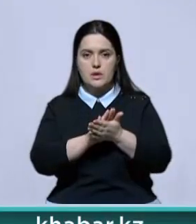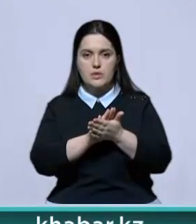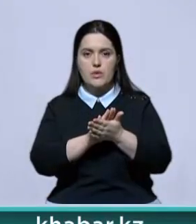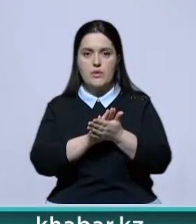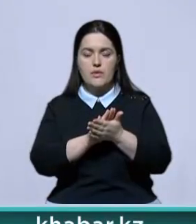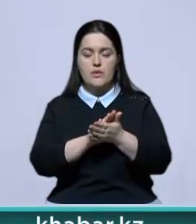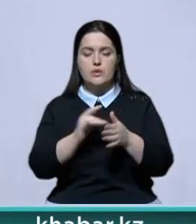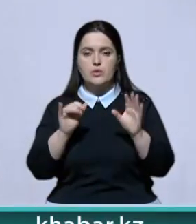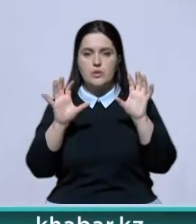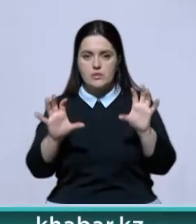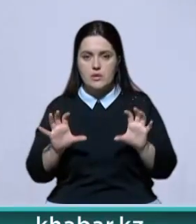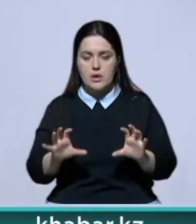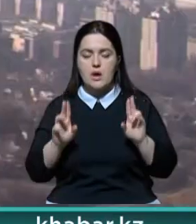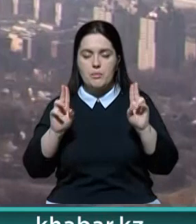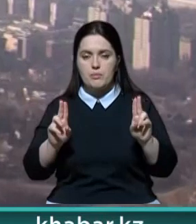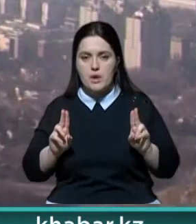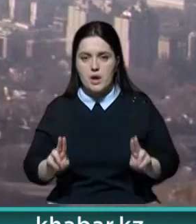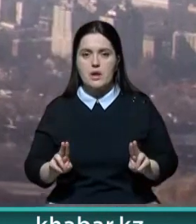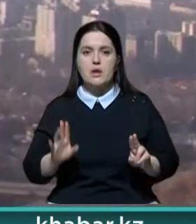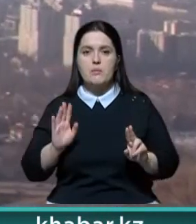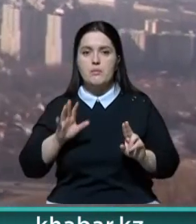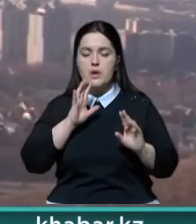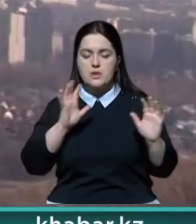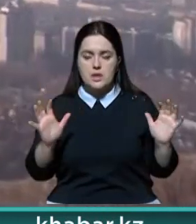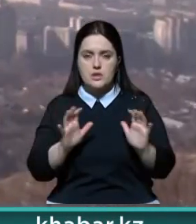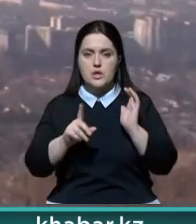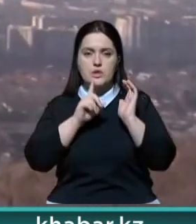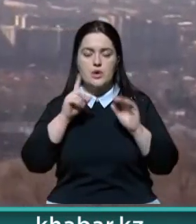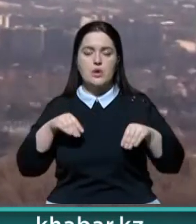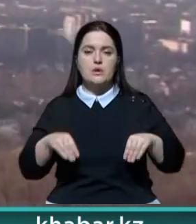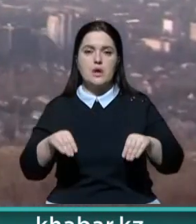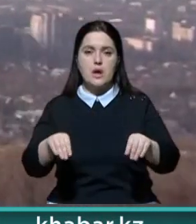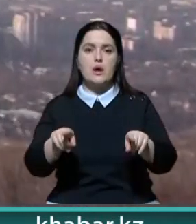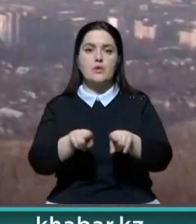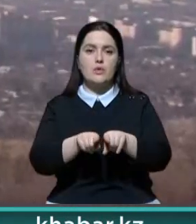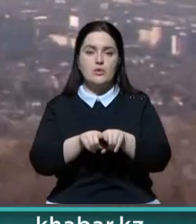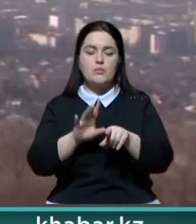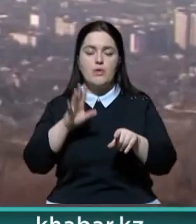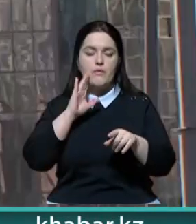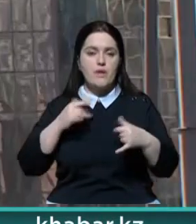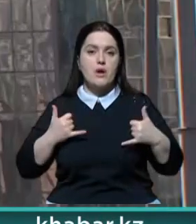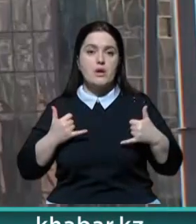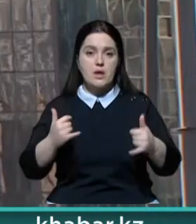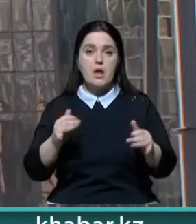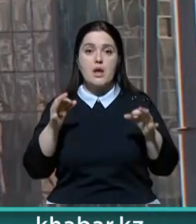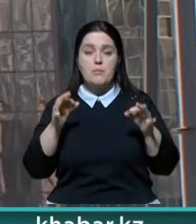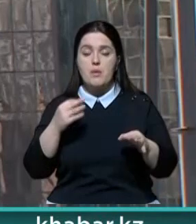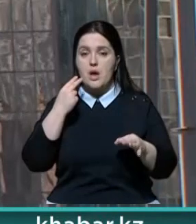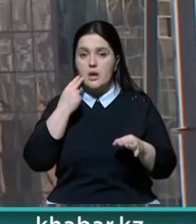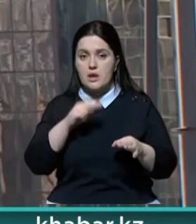Приняты новые обновленные правила содержания защиты зеленых насаждений, а также нормативы по поливу деревьев, качеству